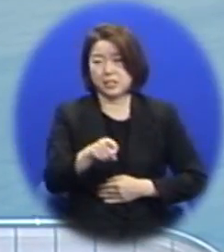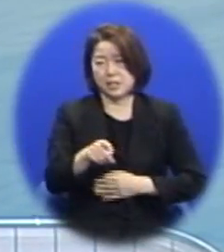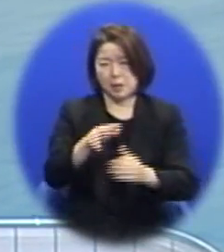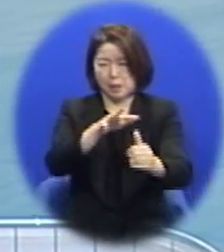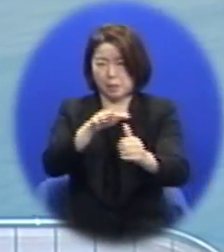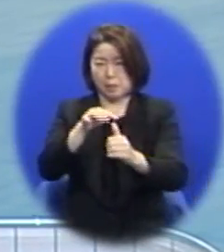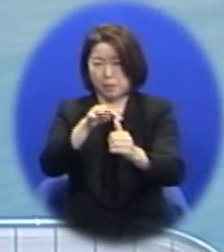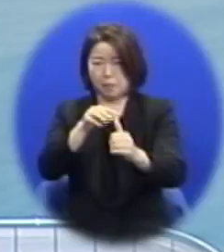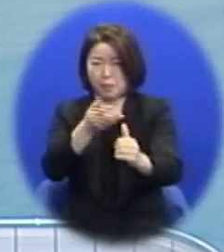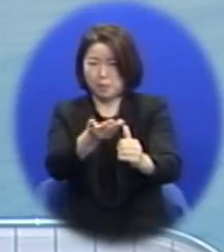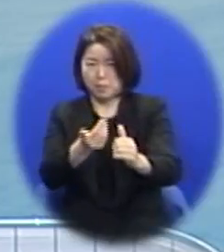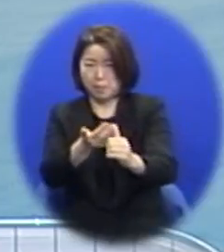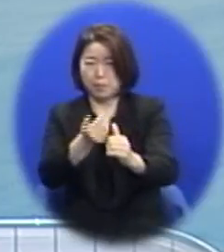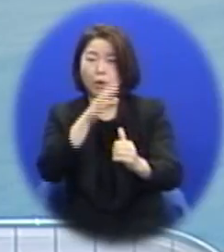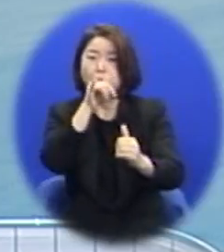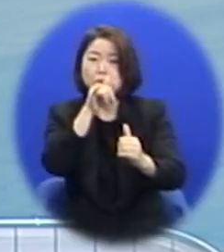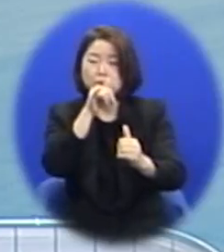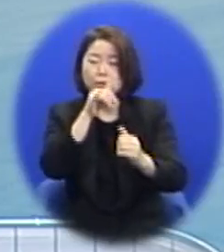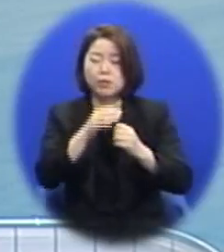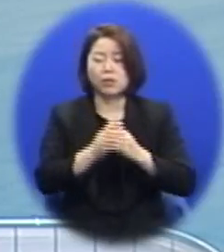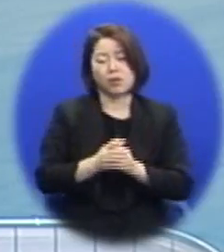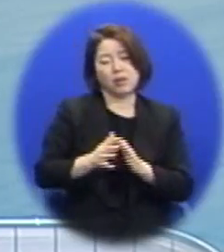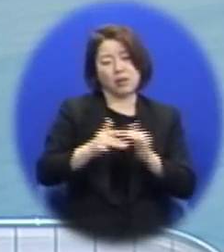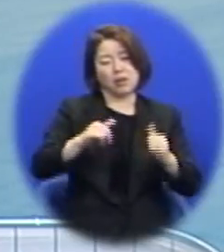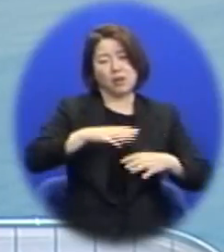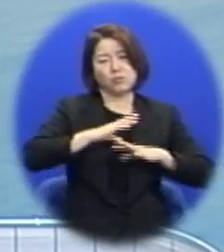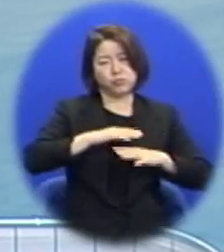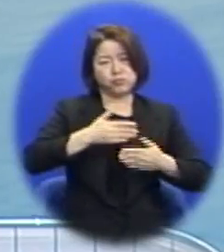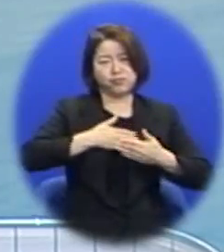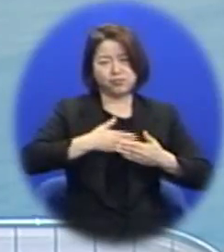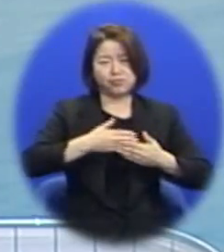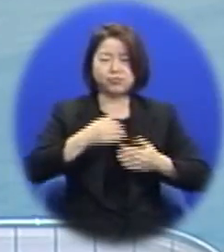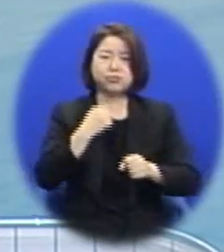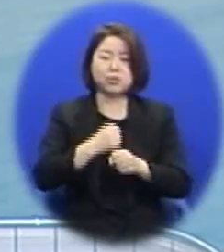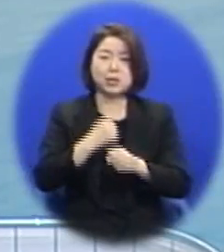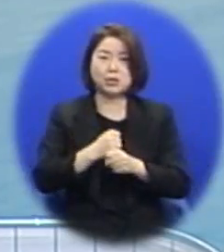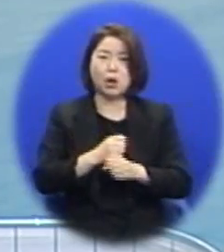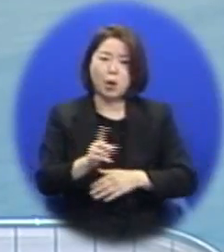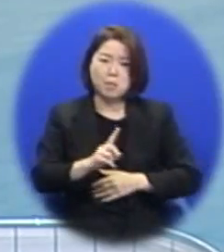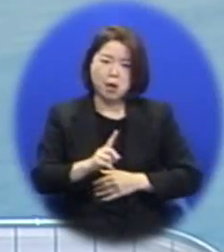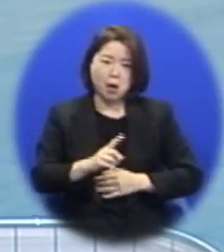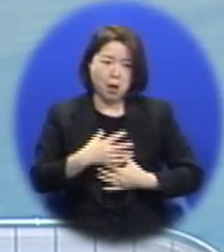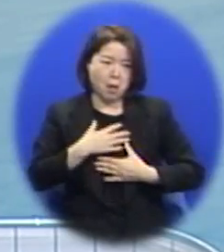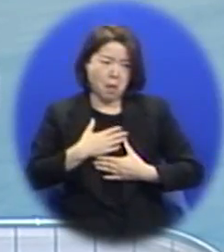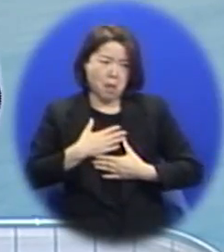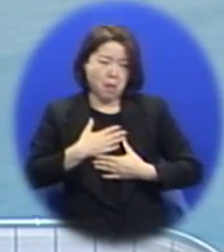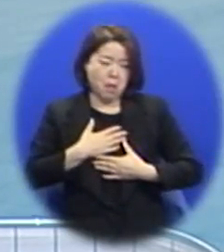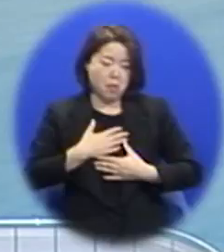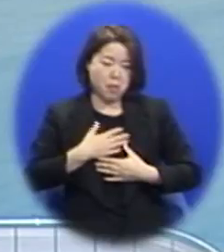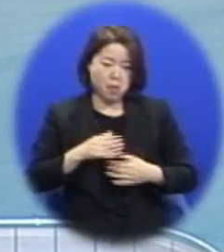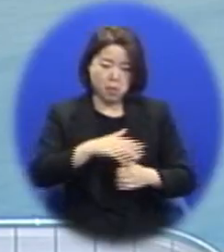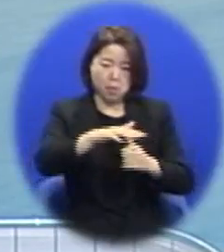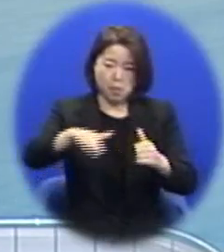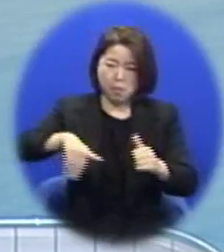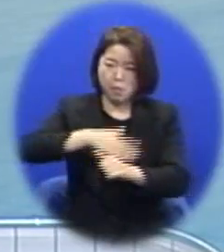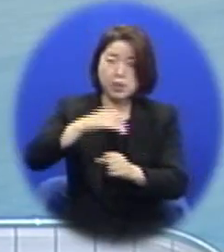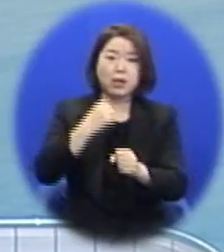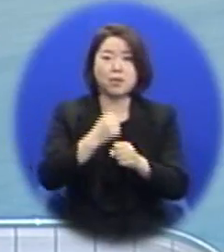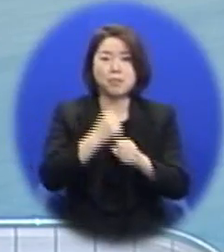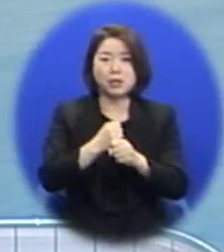미혹합니다. 사람을 두렵게 만들고 그리고 뭔가 공포를 조장하는 이런 분위기는